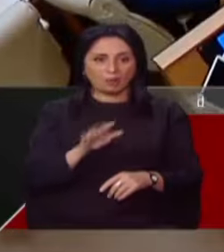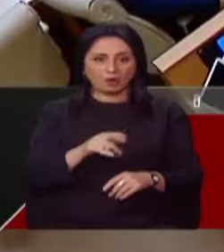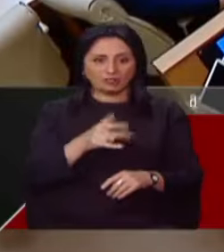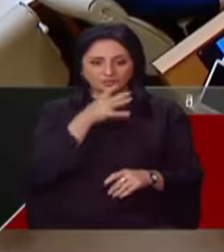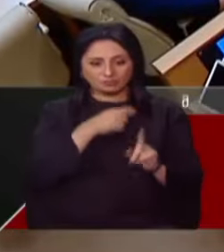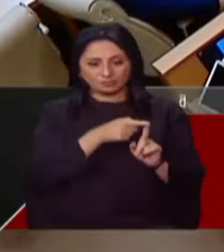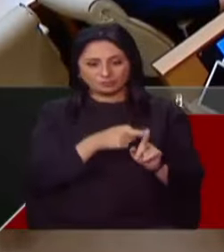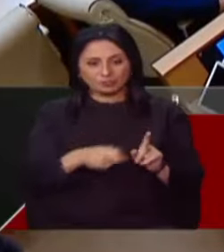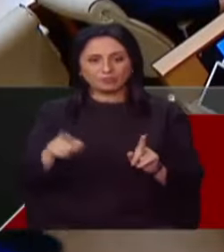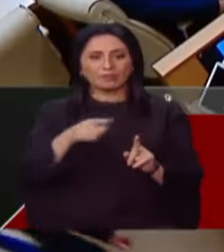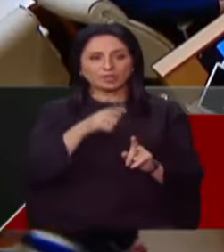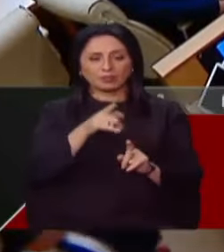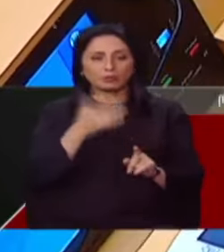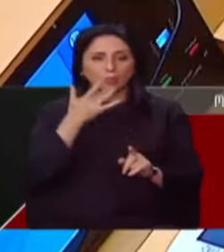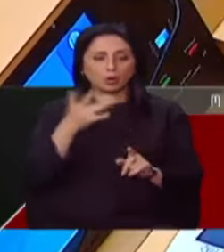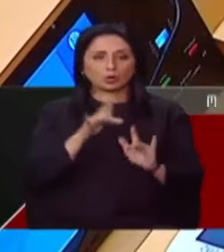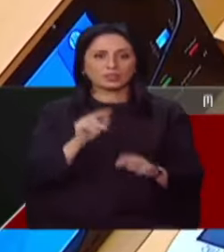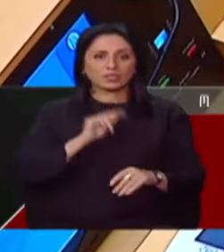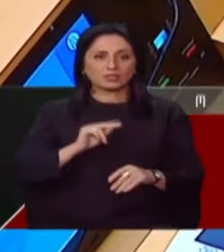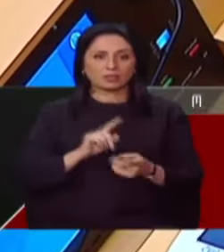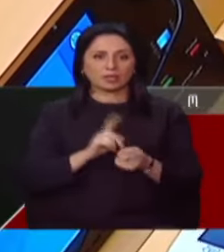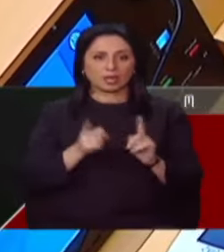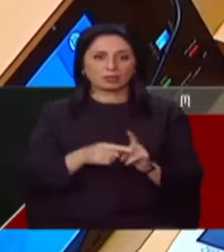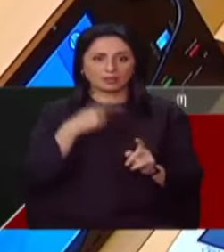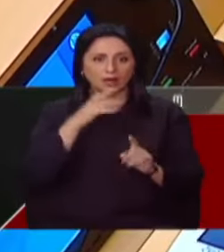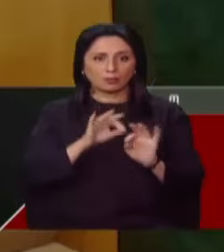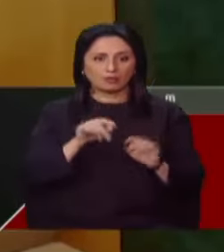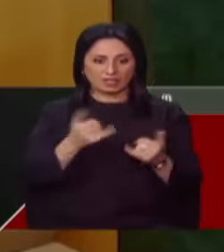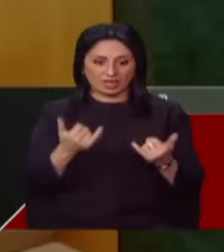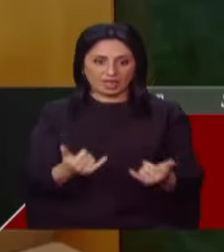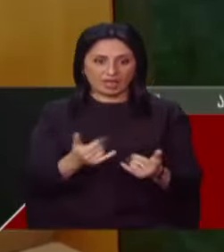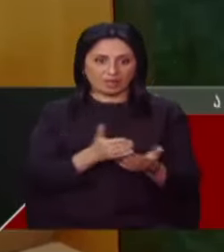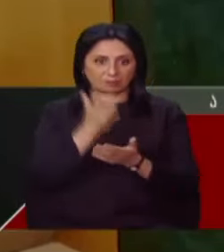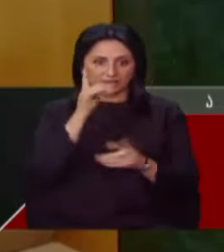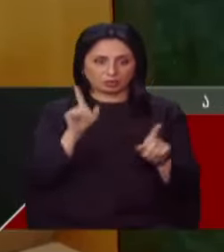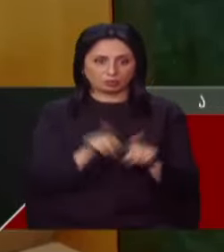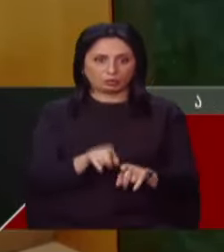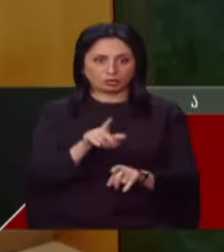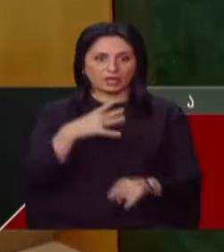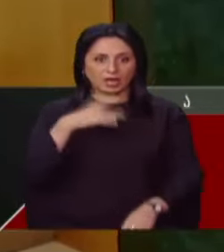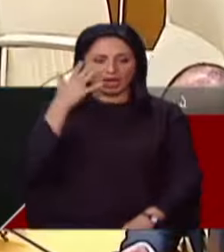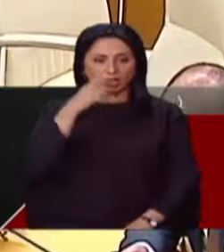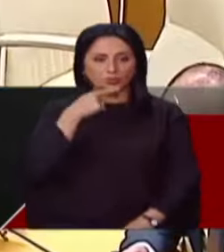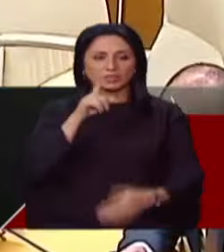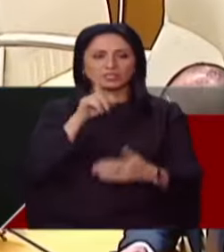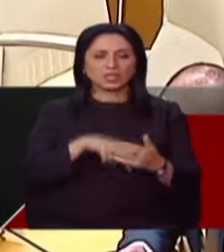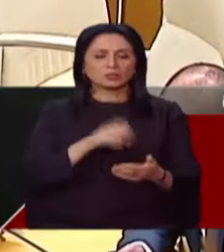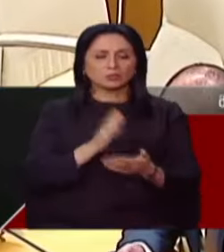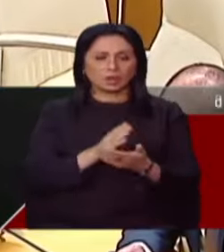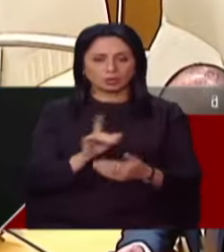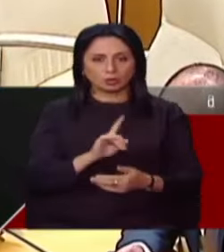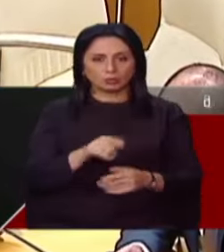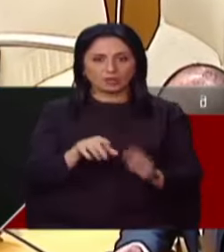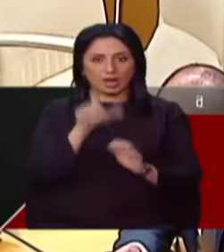განვლილი წლების განმავლობაში მათ პოლიტიკურ საქმიანობას, არამედ ასახელებენ ამჟამინდელ მიზნებსაც, თუმცა ქართულ ოცნებაში დარწმუნებულები